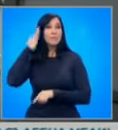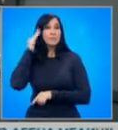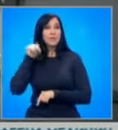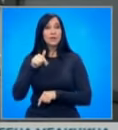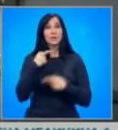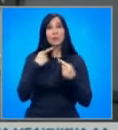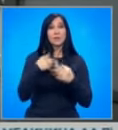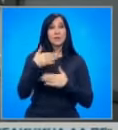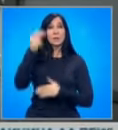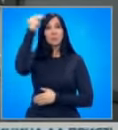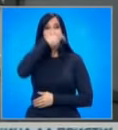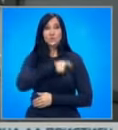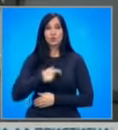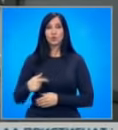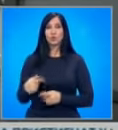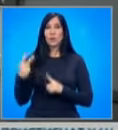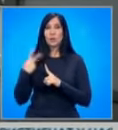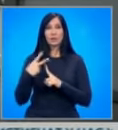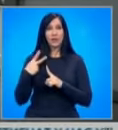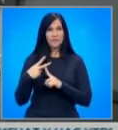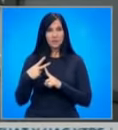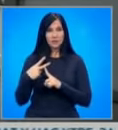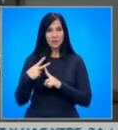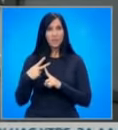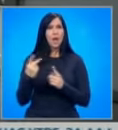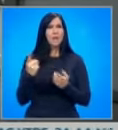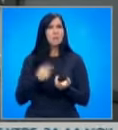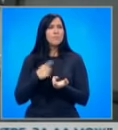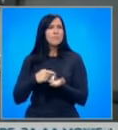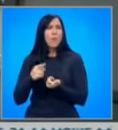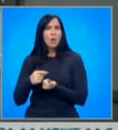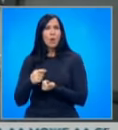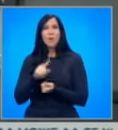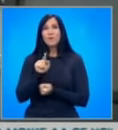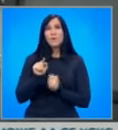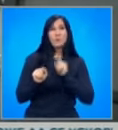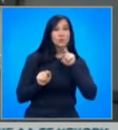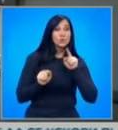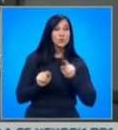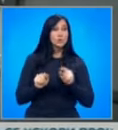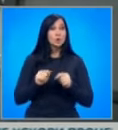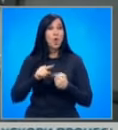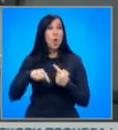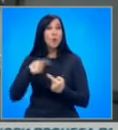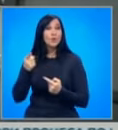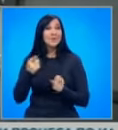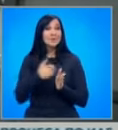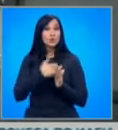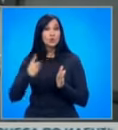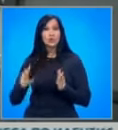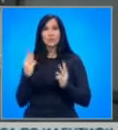министър днес коментира пред Българската национална телевизия и някои въпроси чувствителни около тази отсечка